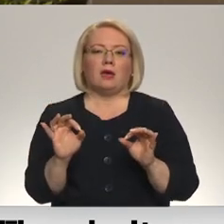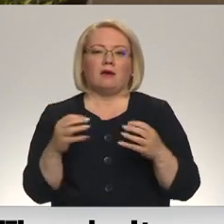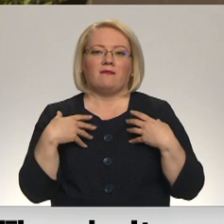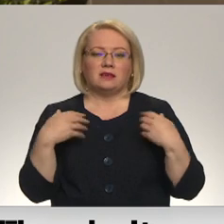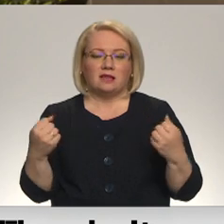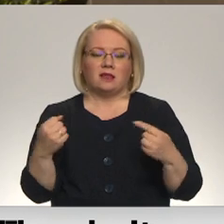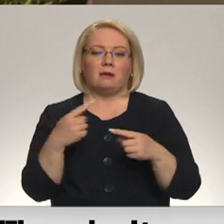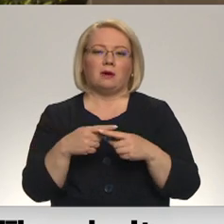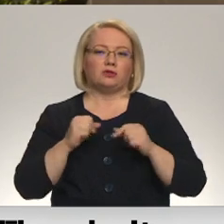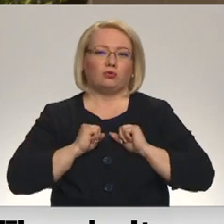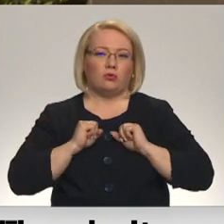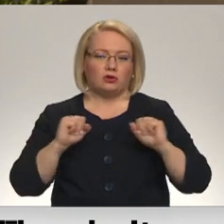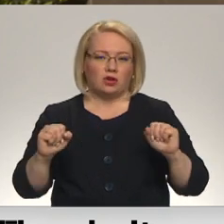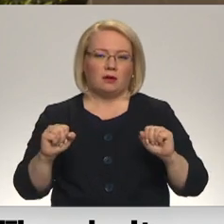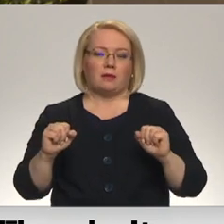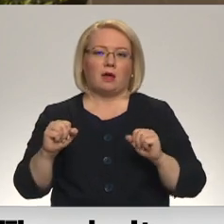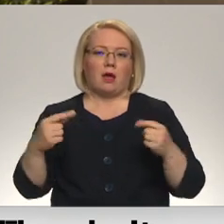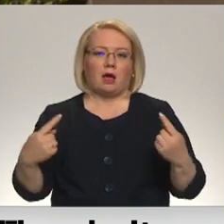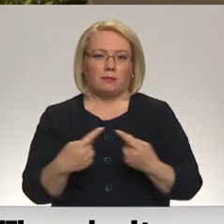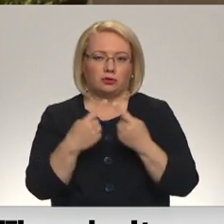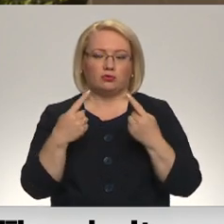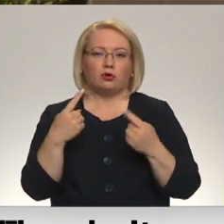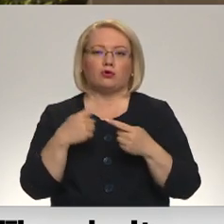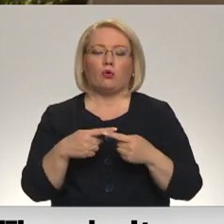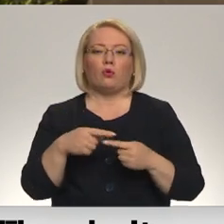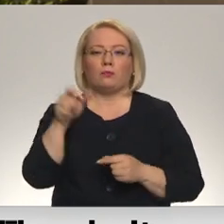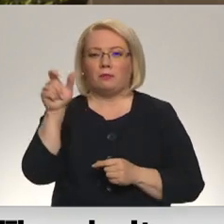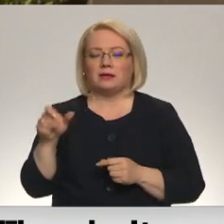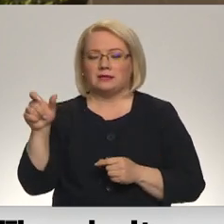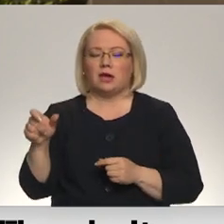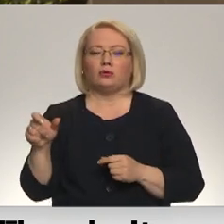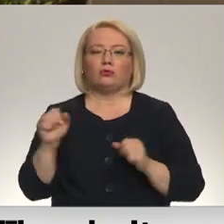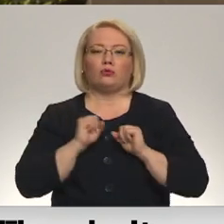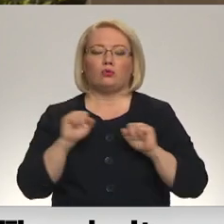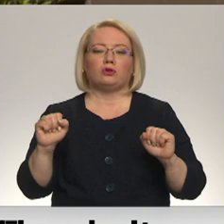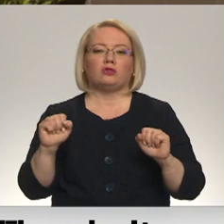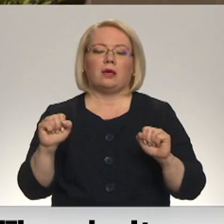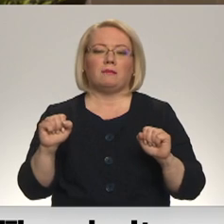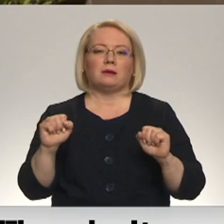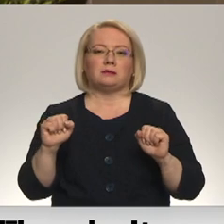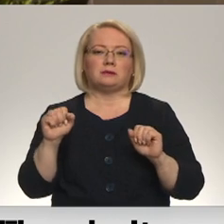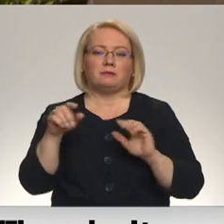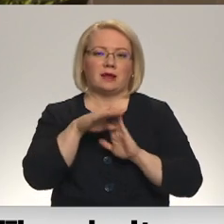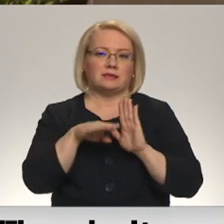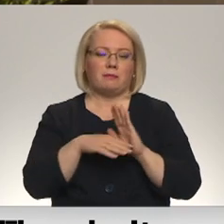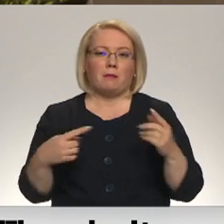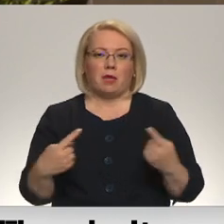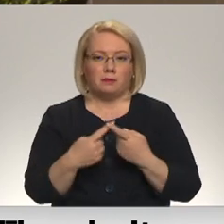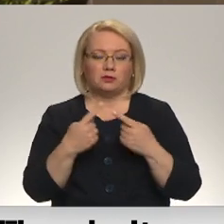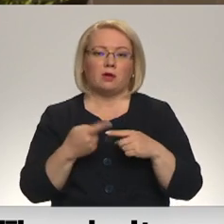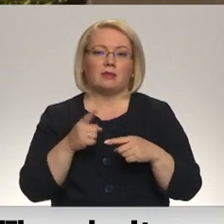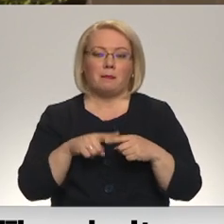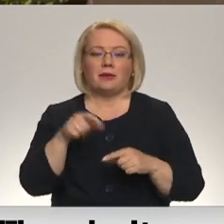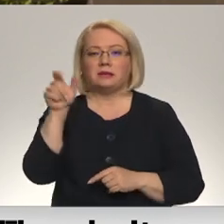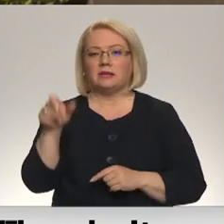epidemioloģiskām drošībām atbilstoši un pacientu drošības pratcībām atbilstoši, ka varbūt tieši tāpēc